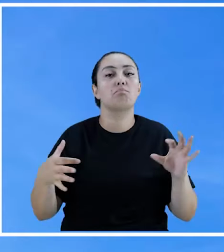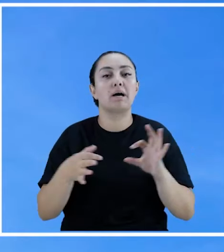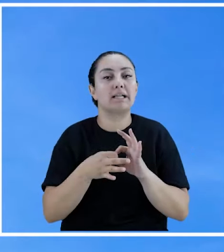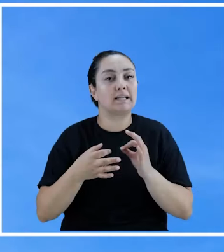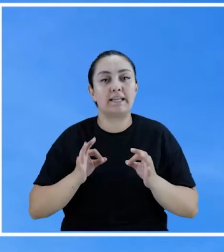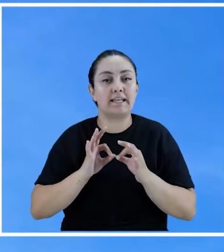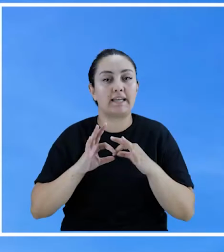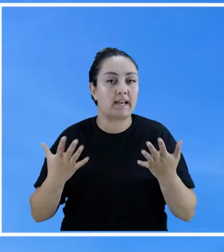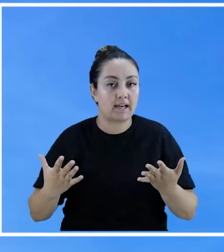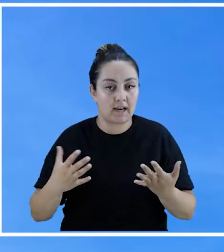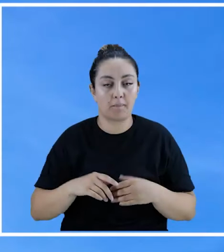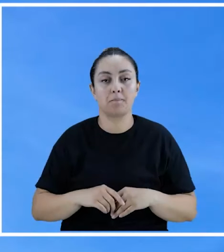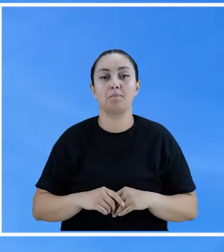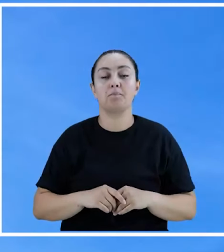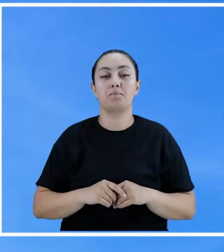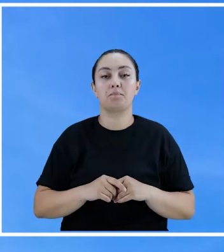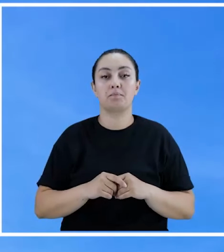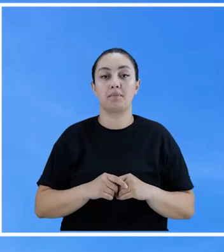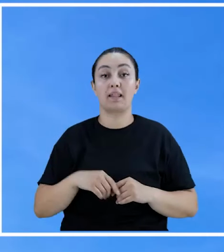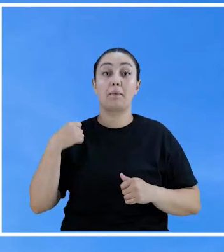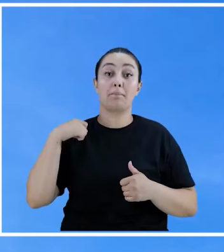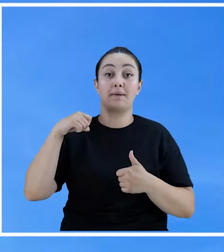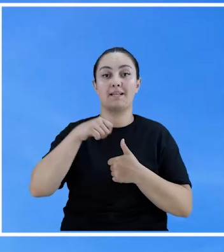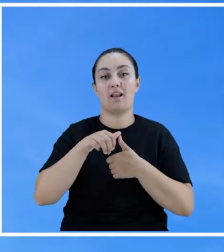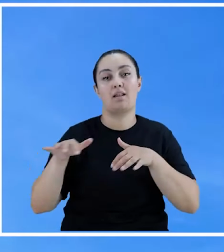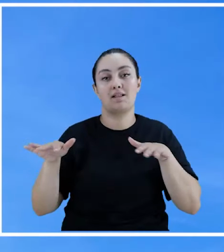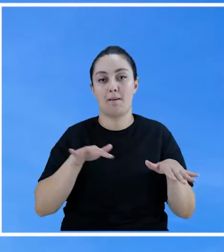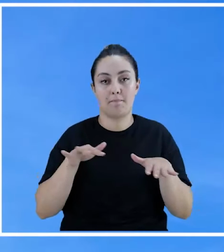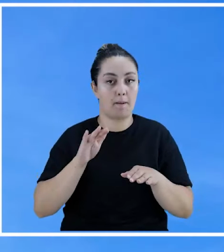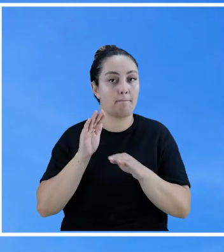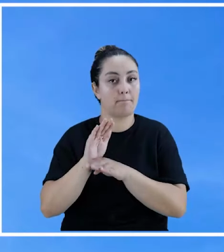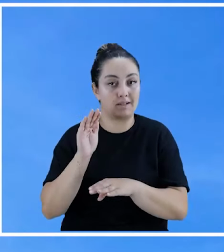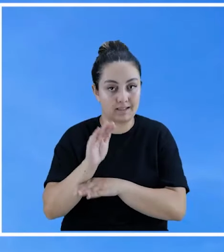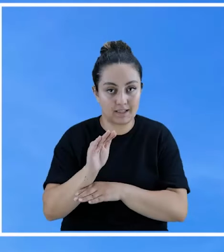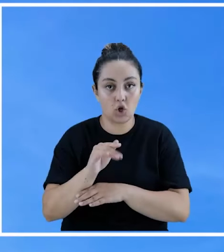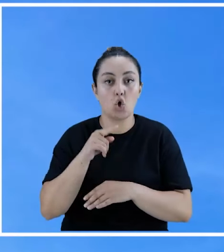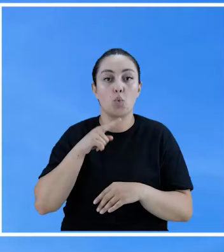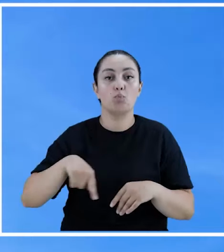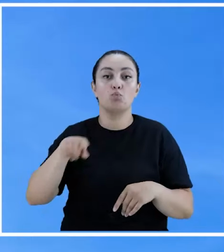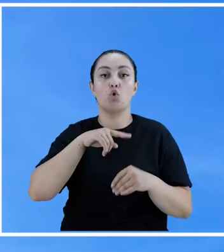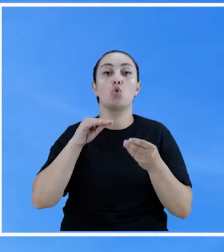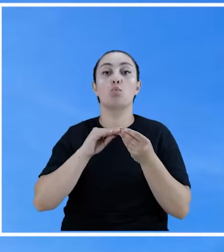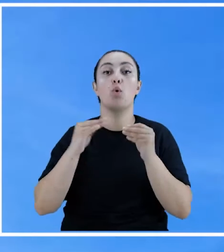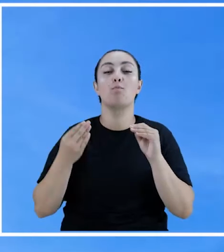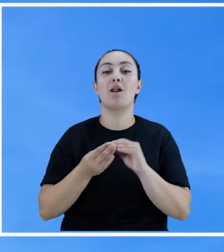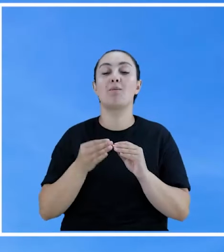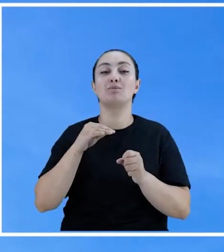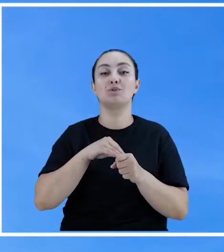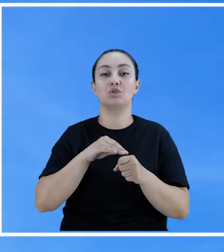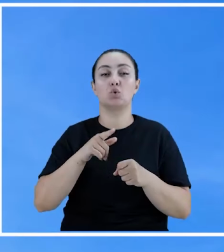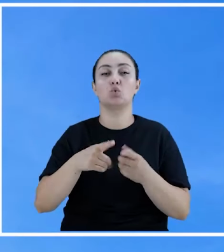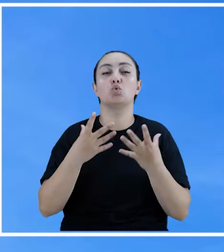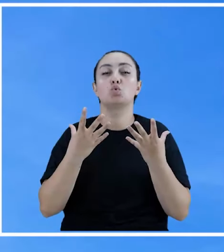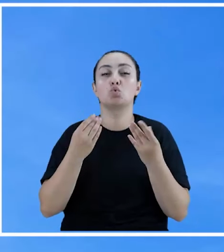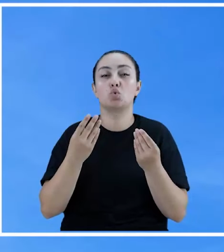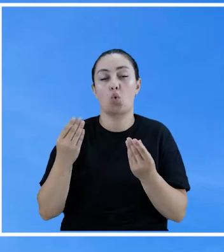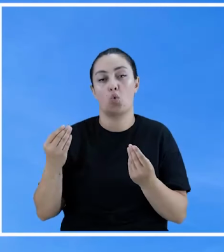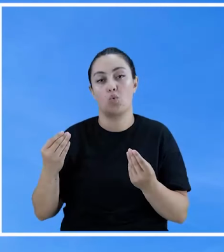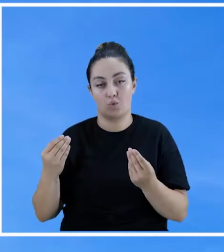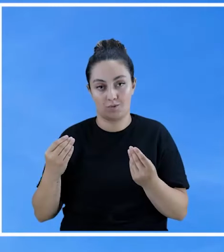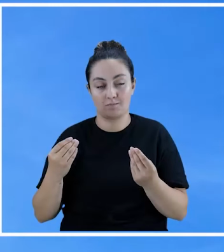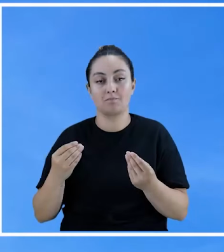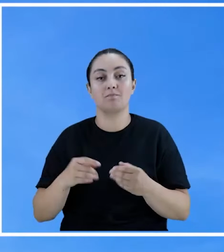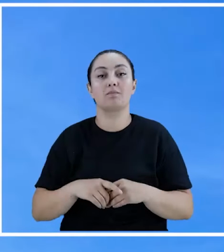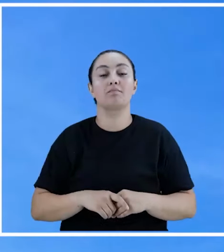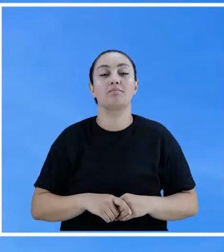zemin? Şimdi yeni dağ deprem yaşadık. Sıvılaşma problemi yüzünden birçok bina çöktü